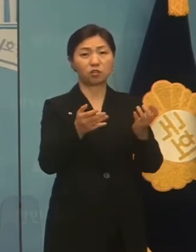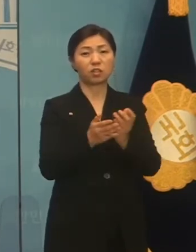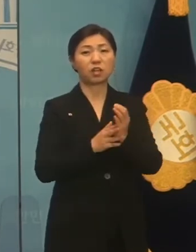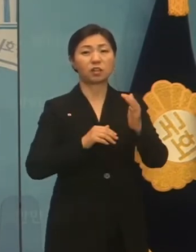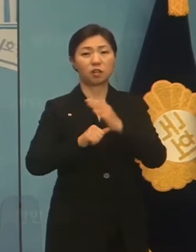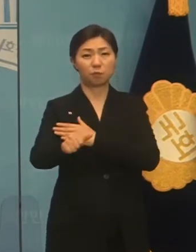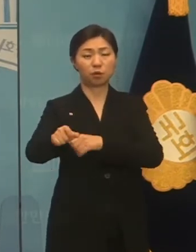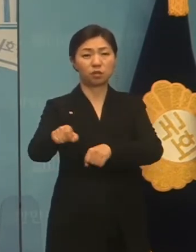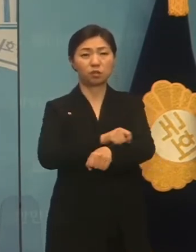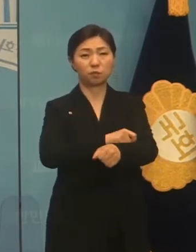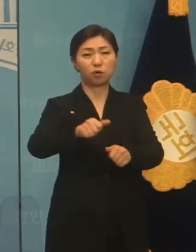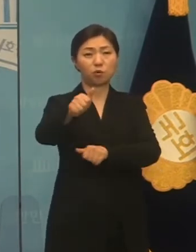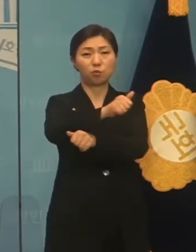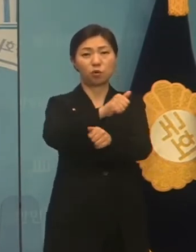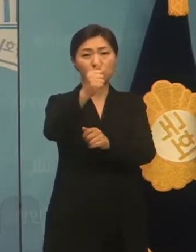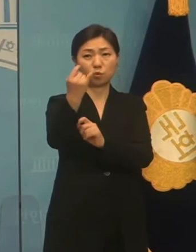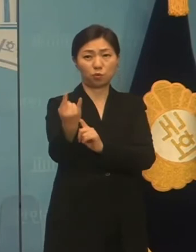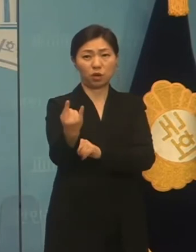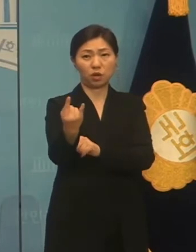특위위원장을 맡아서